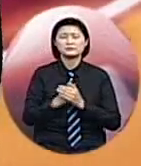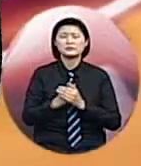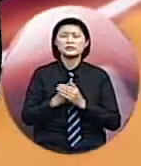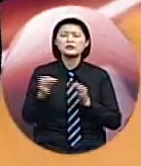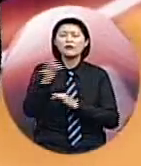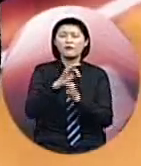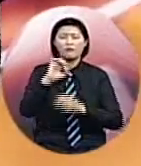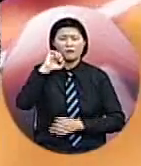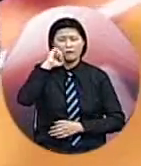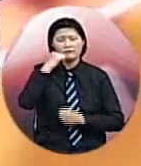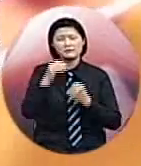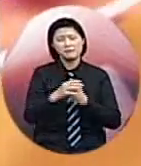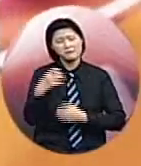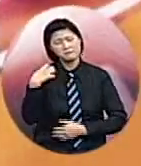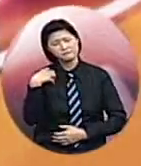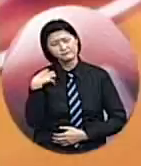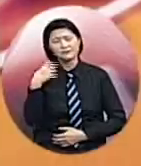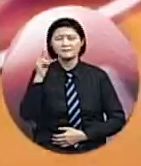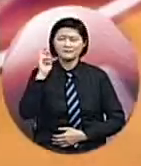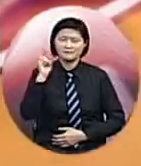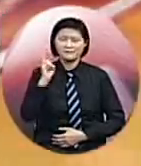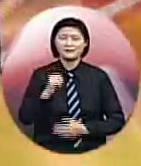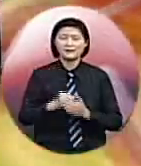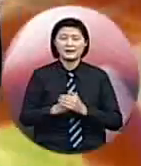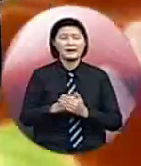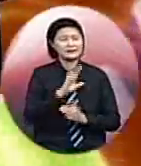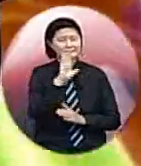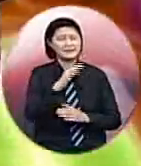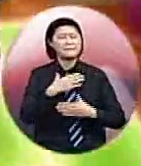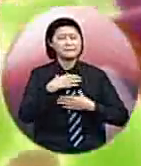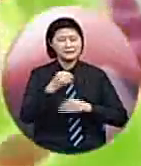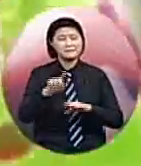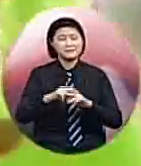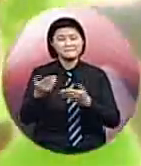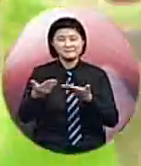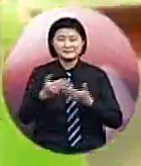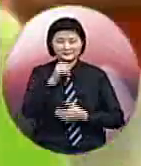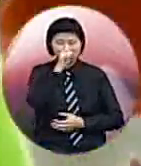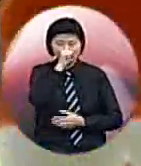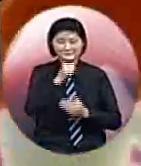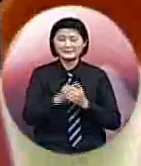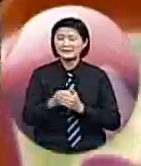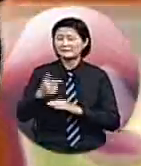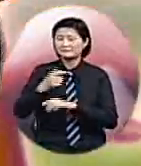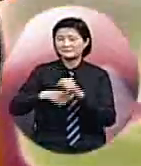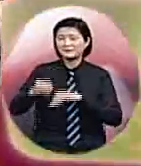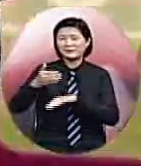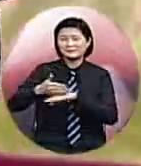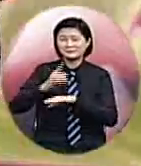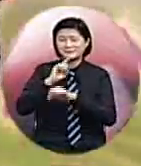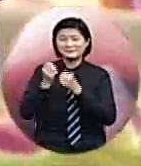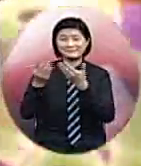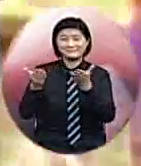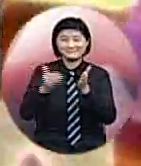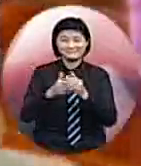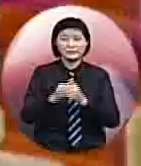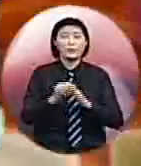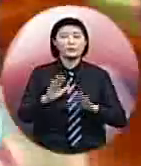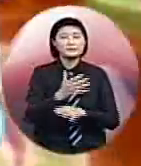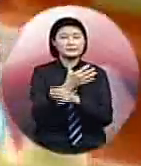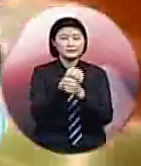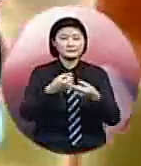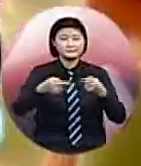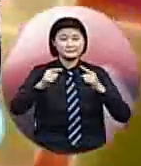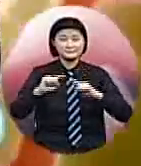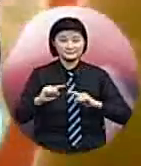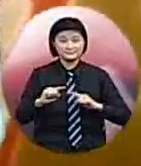복잡하잖아요. 좀 부담도 되더라고요. 아니요, 편안하게 받으세요. 마음의 선물이시니까. 고맙다고 네. 했어요. 그리고 요 오늘 예약